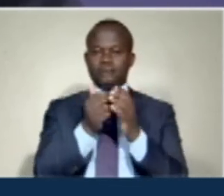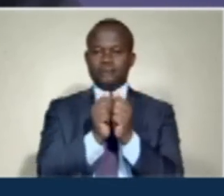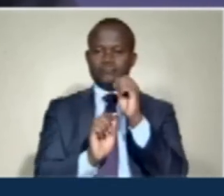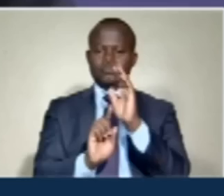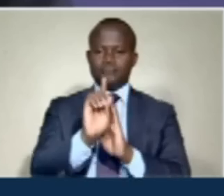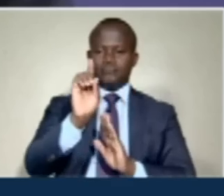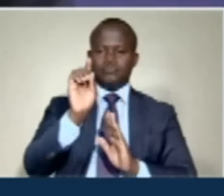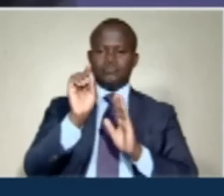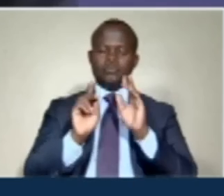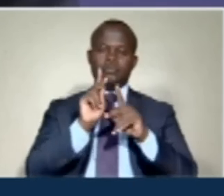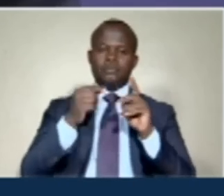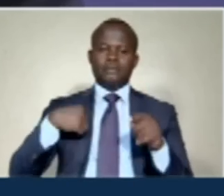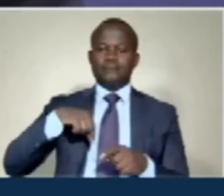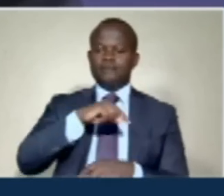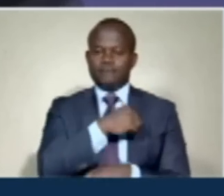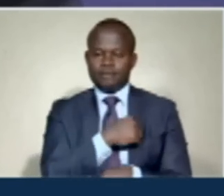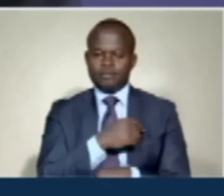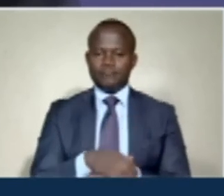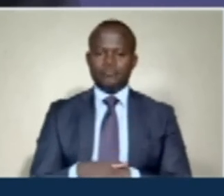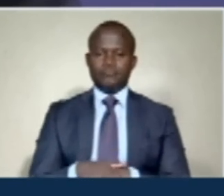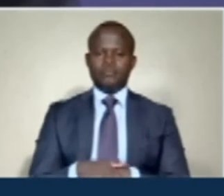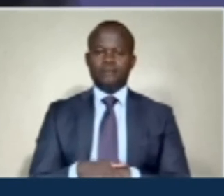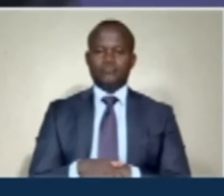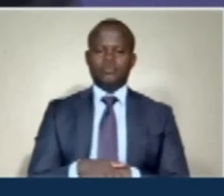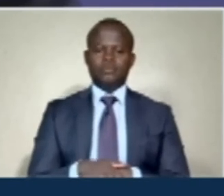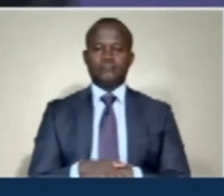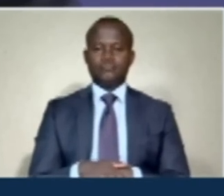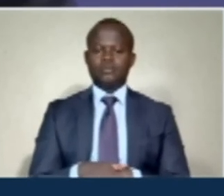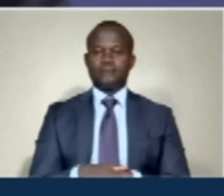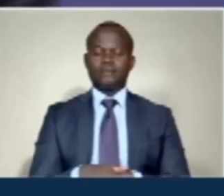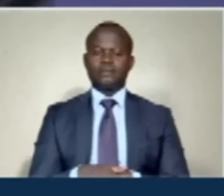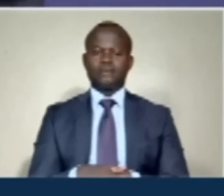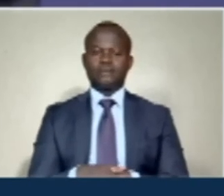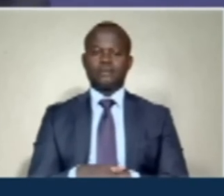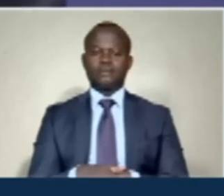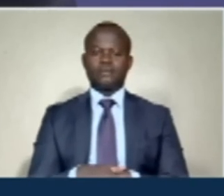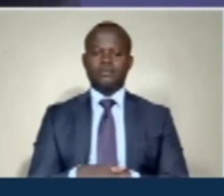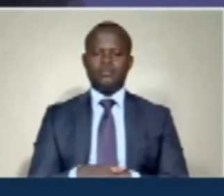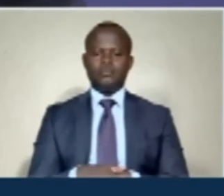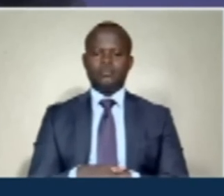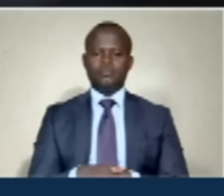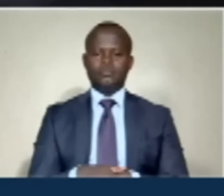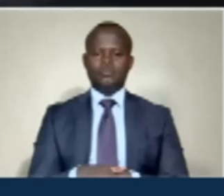n'iterambere ry'abaturage bacu. And justify our investments and also